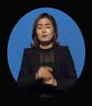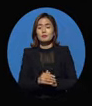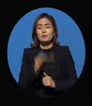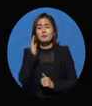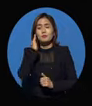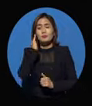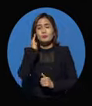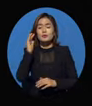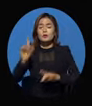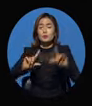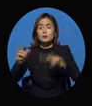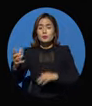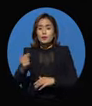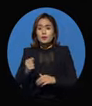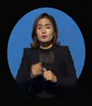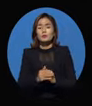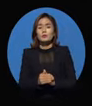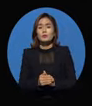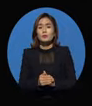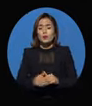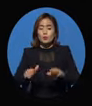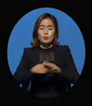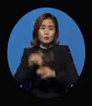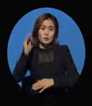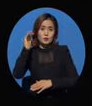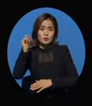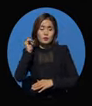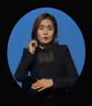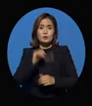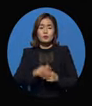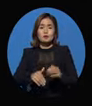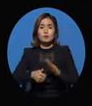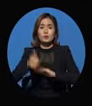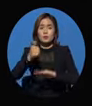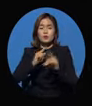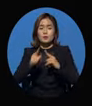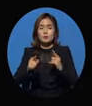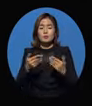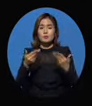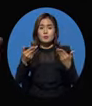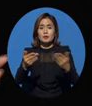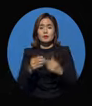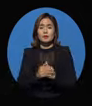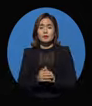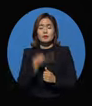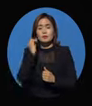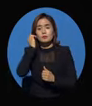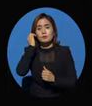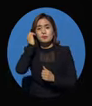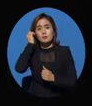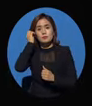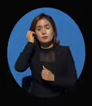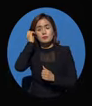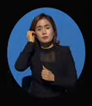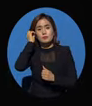그런 4 세로 문재인 후보를 성공 시키겠다 얘는 말씀을 드립니다 그리고 아까